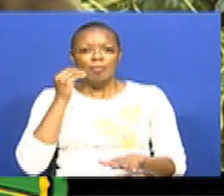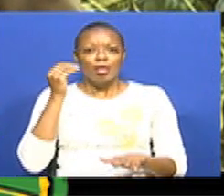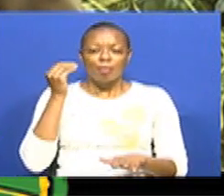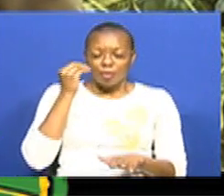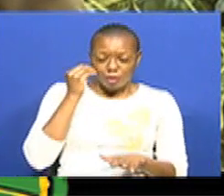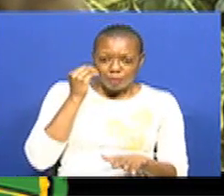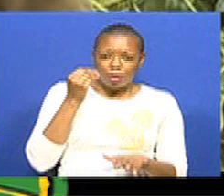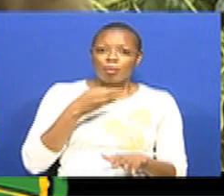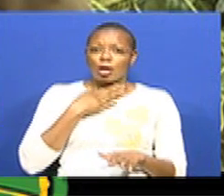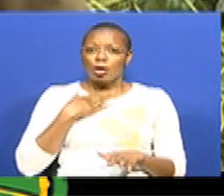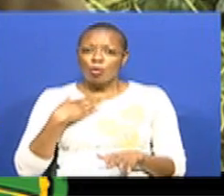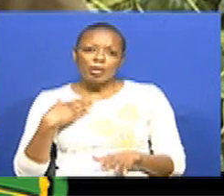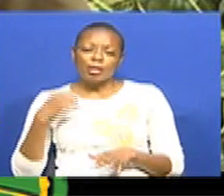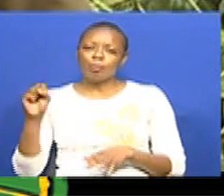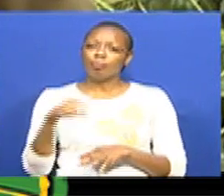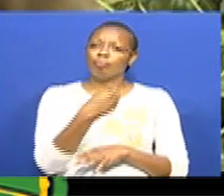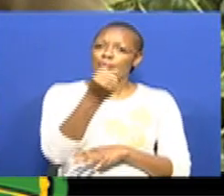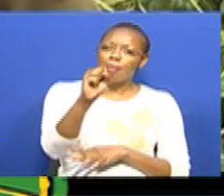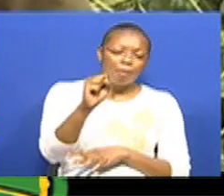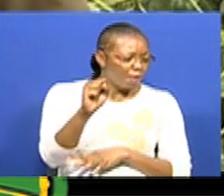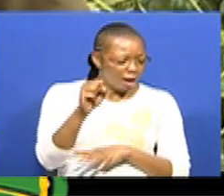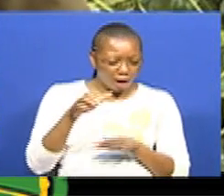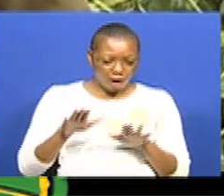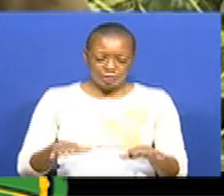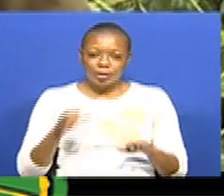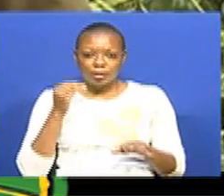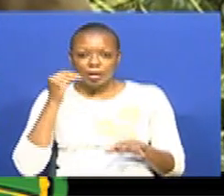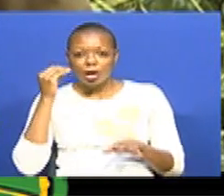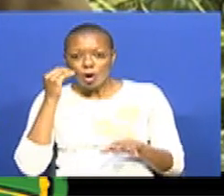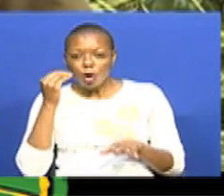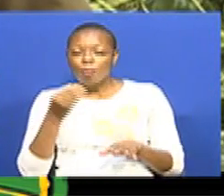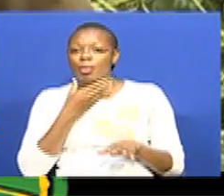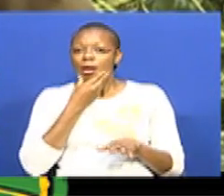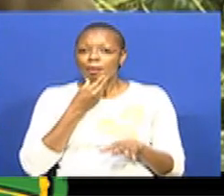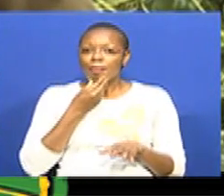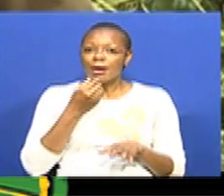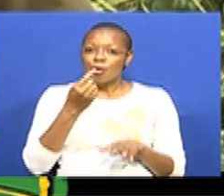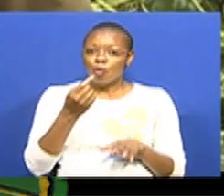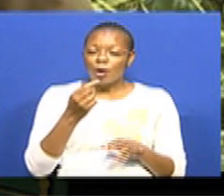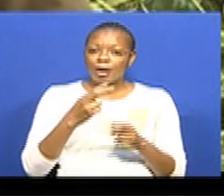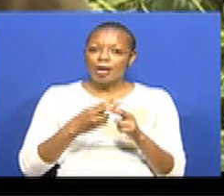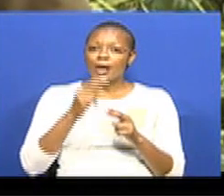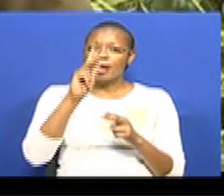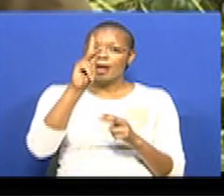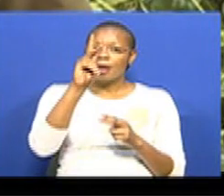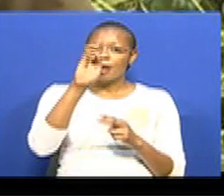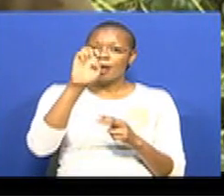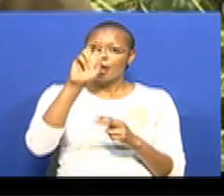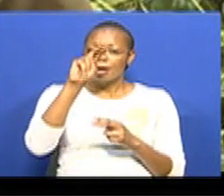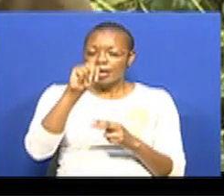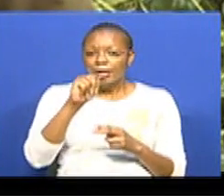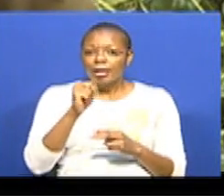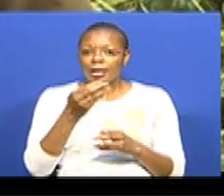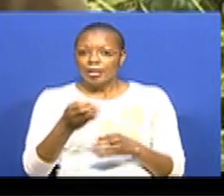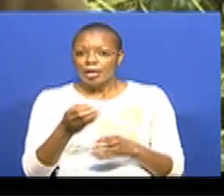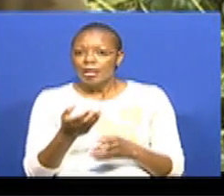ama kuhusisha katika msimu wa corona wasizembee, Bwana Ken alianzisha mpango wa kuwaelimisha na kuhusisha katika sayansi